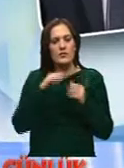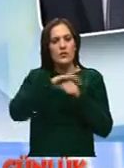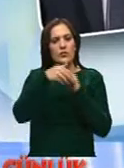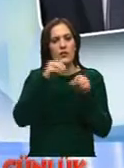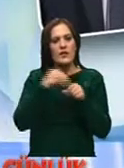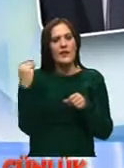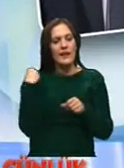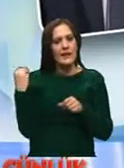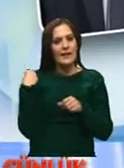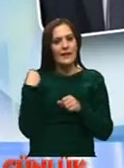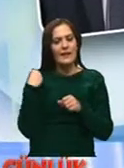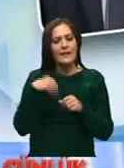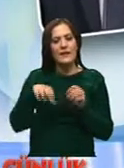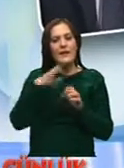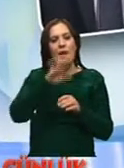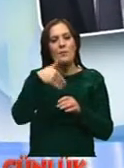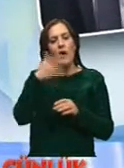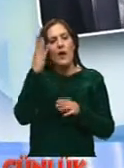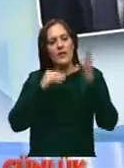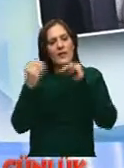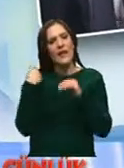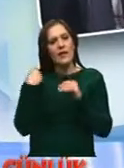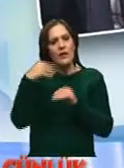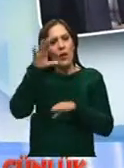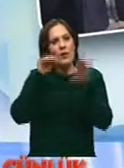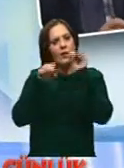dünyada da yeni yeni potansiyeli fark edilen bir sektör.